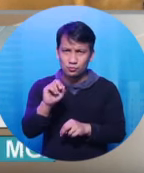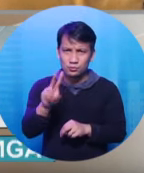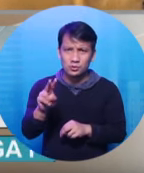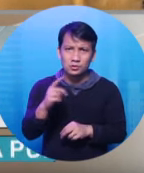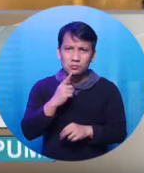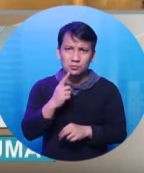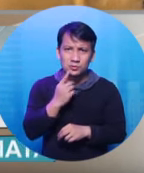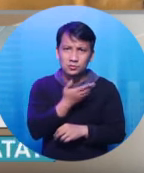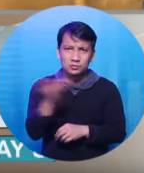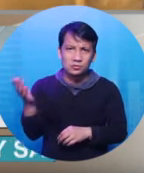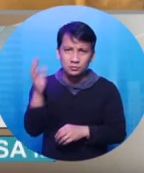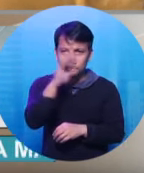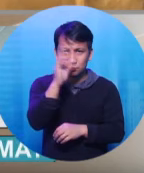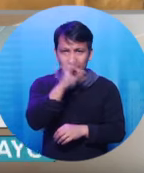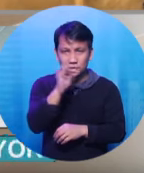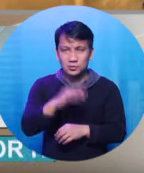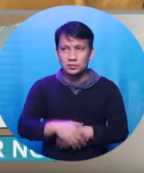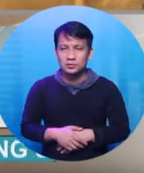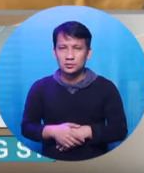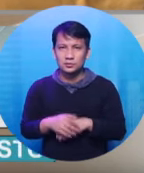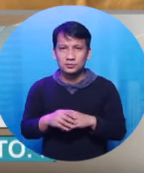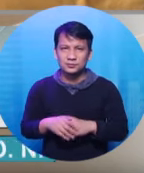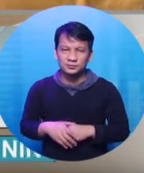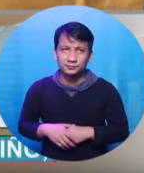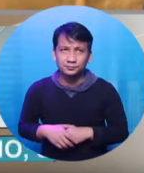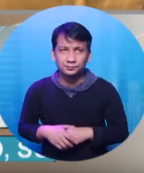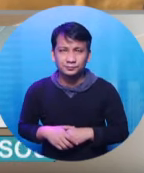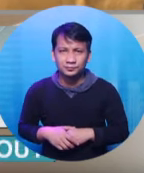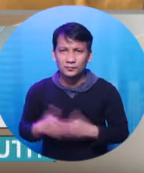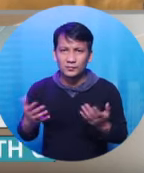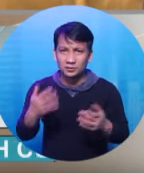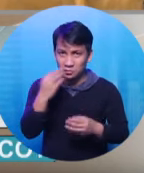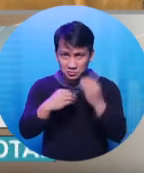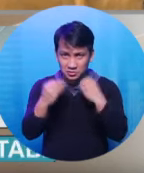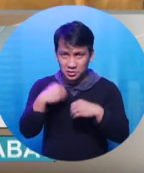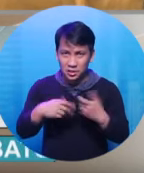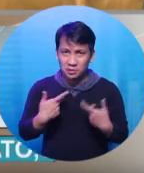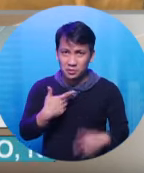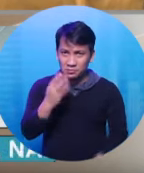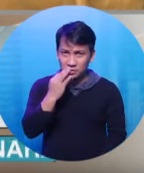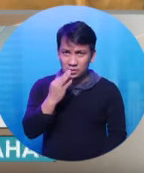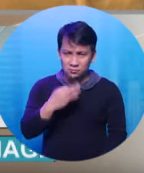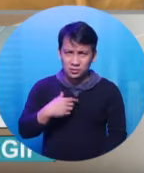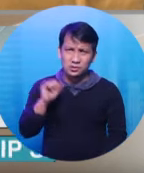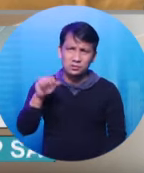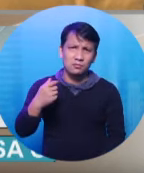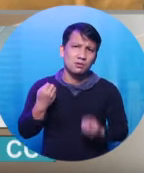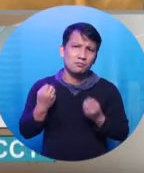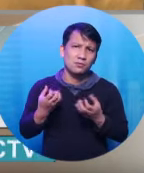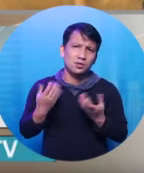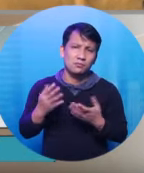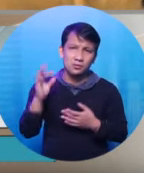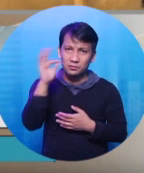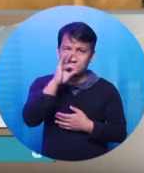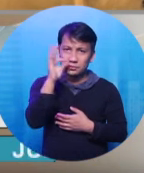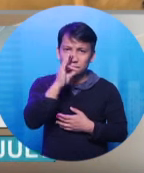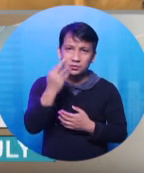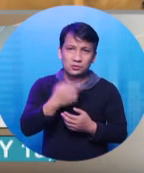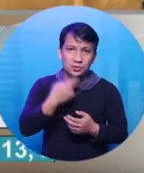yung mga Filipino foods, puro Arab foods na lang. Wala bang Filipino restaurant dyan? Marami naman po Filipino